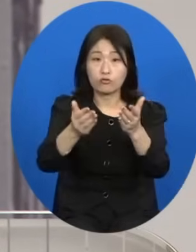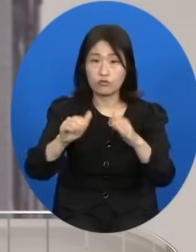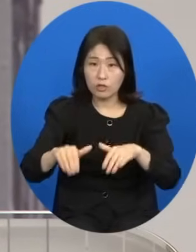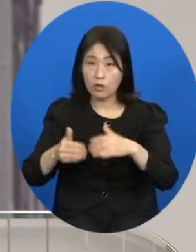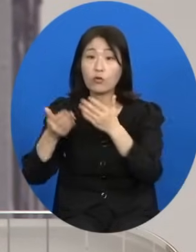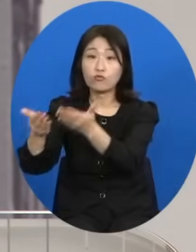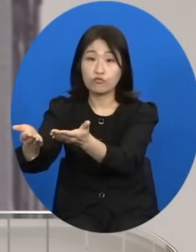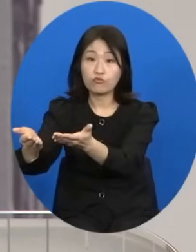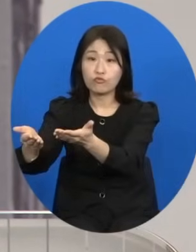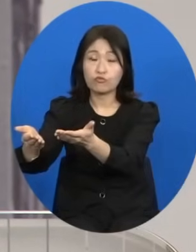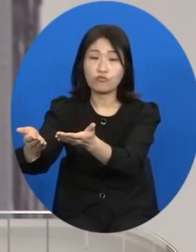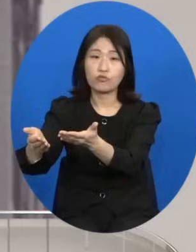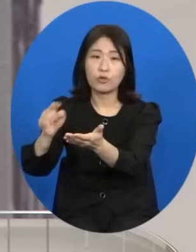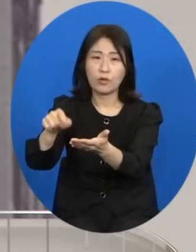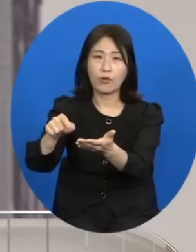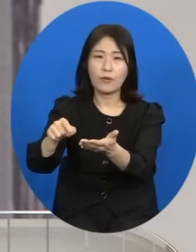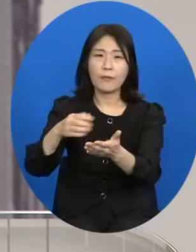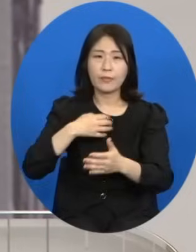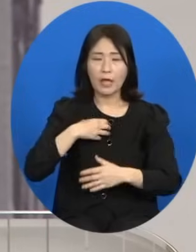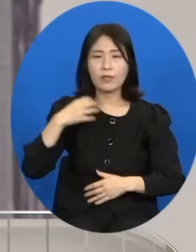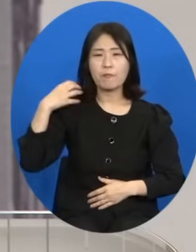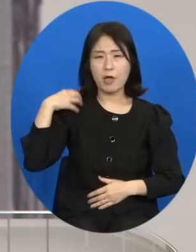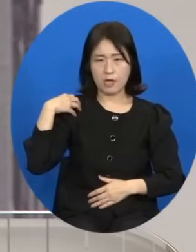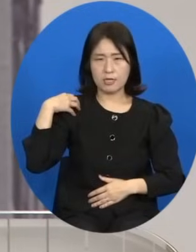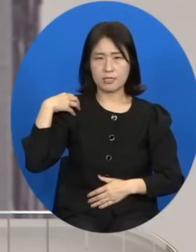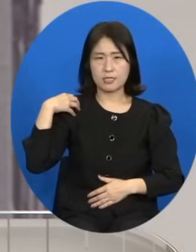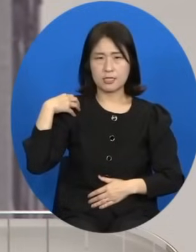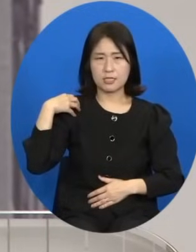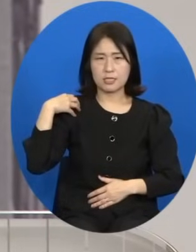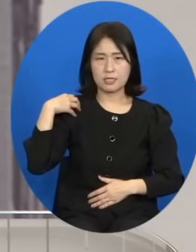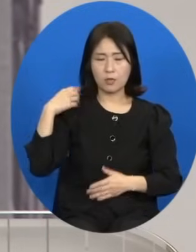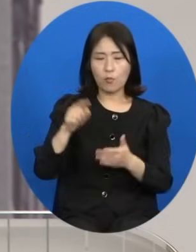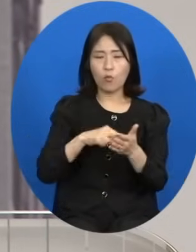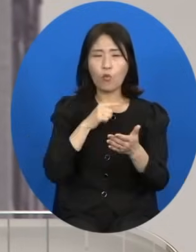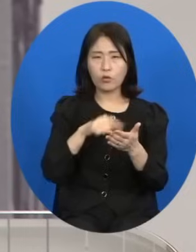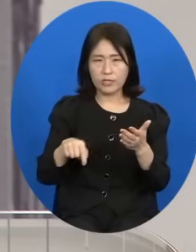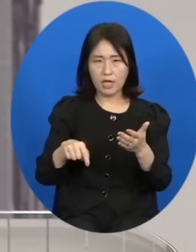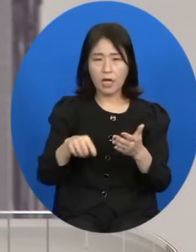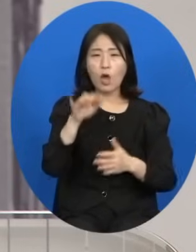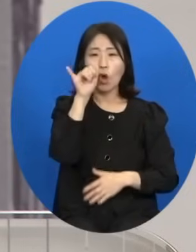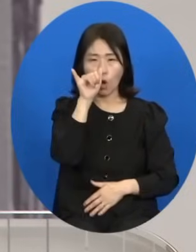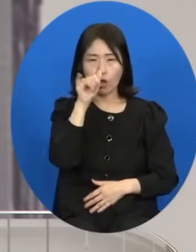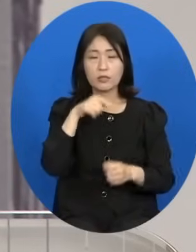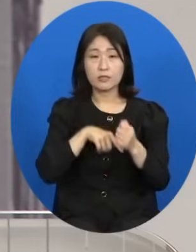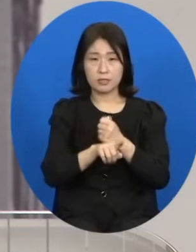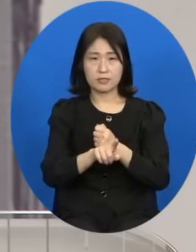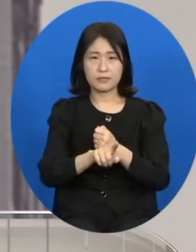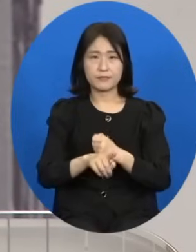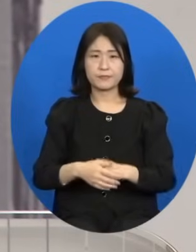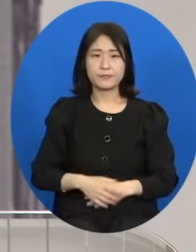있다 이것이 바로이 다니엘에게 주신 말씀이에요 너에게 돌아올 보상이 있다는 것이이 얘기거든요 어 어떤